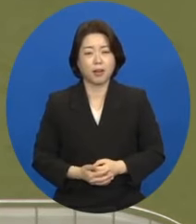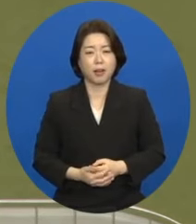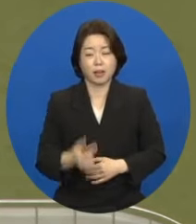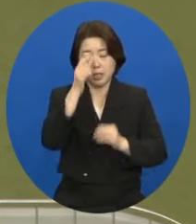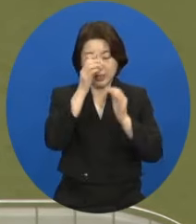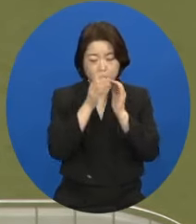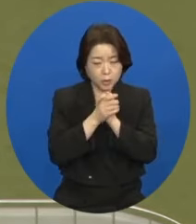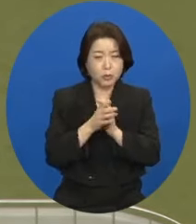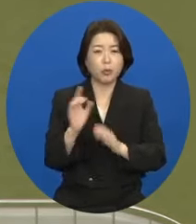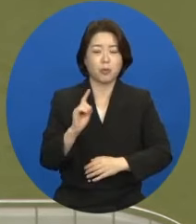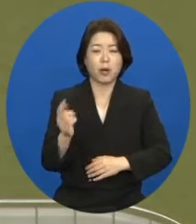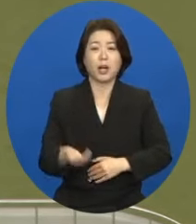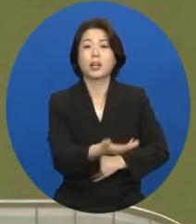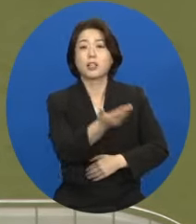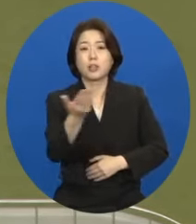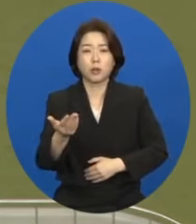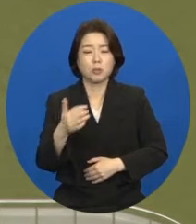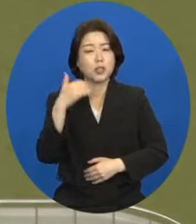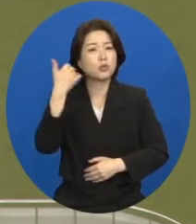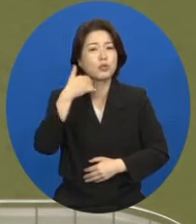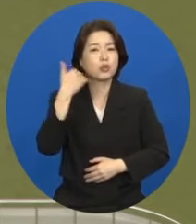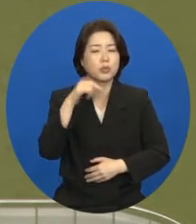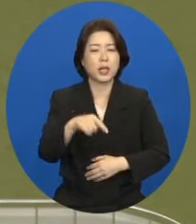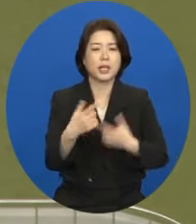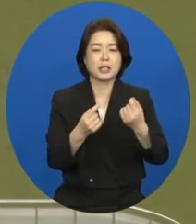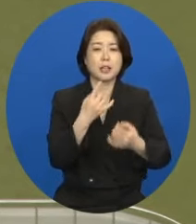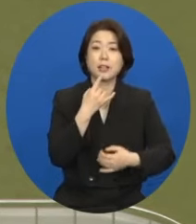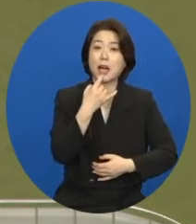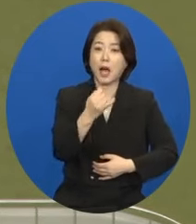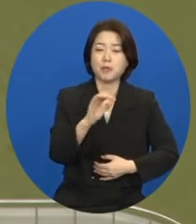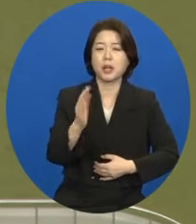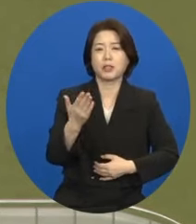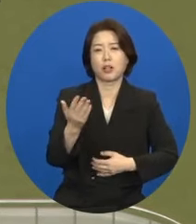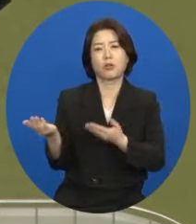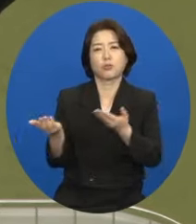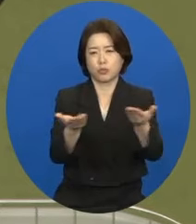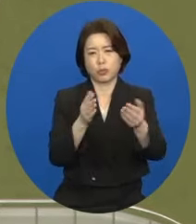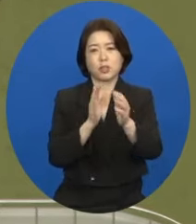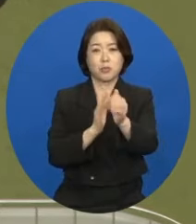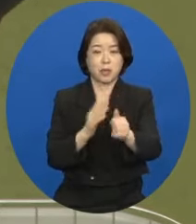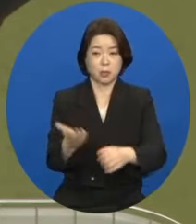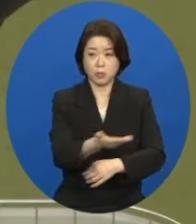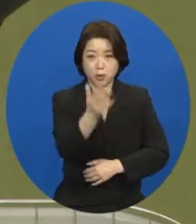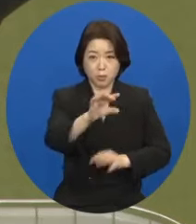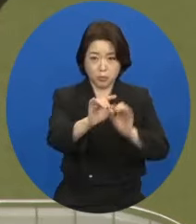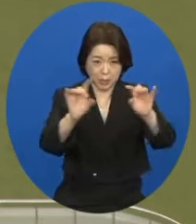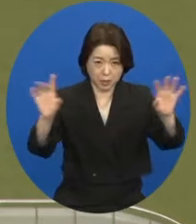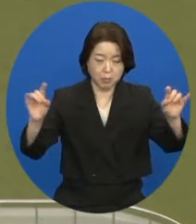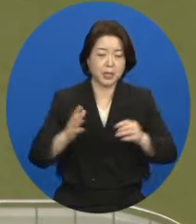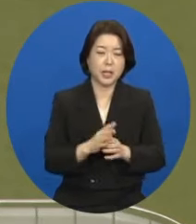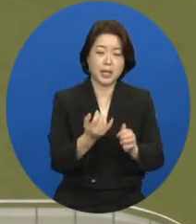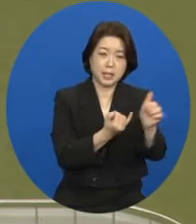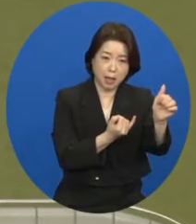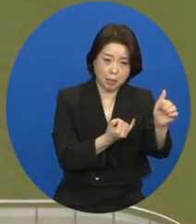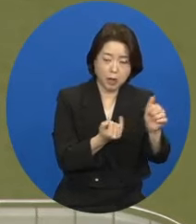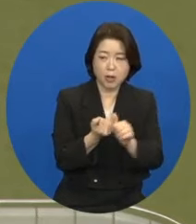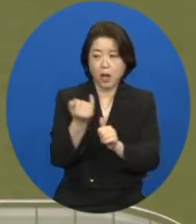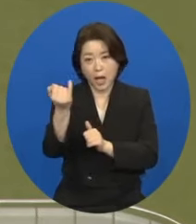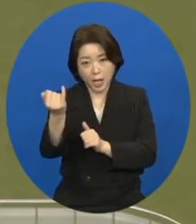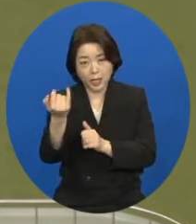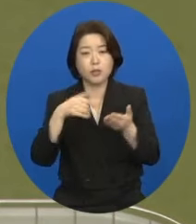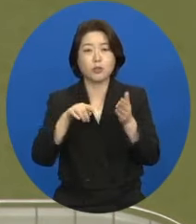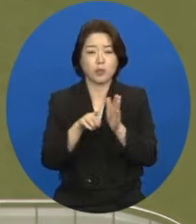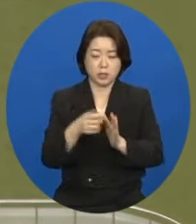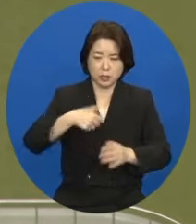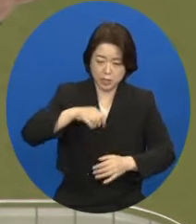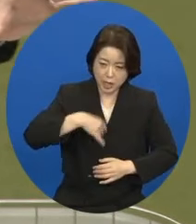기도하기를 여러분들이 누군가의 이런 아비가일이 되어주시길 바랍니다. 여러분 남편을 위해서, 여러분의 아내를 위해서,